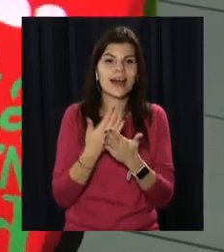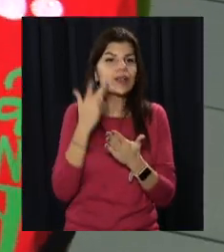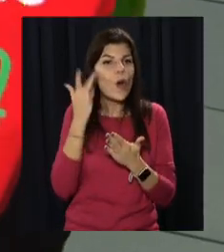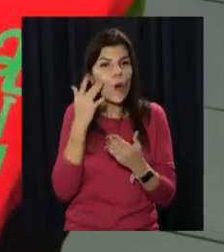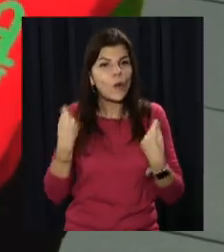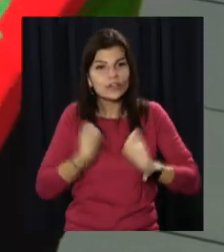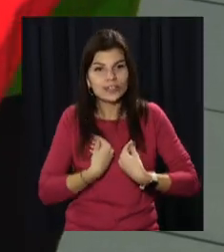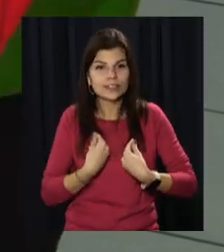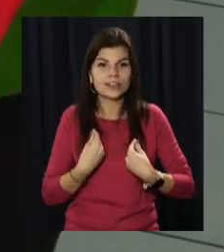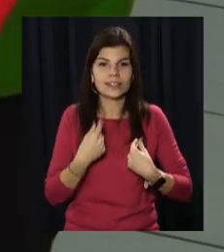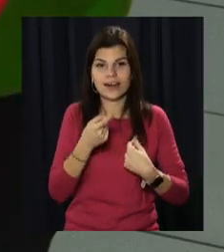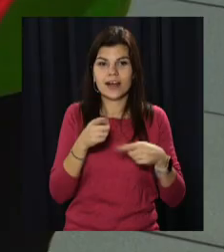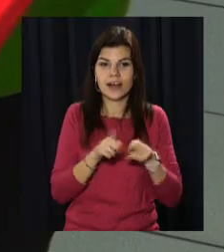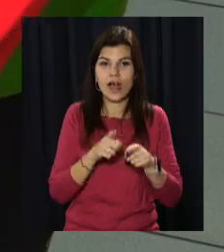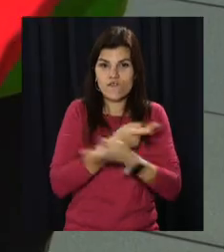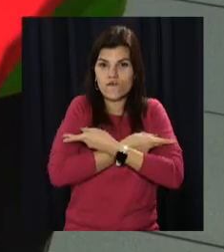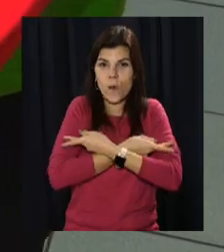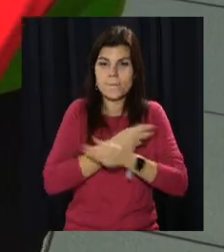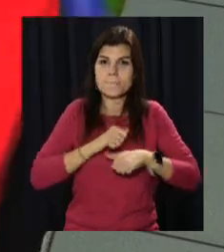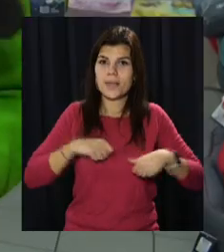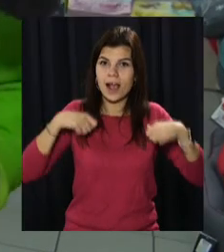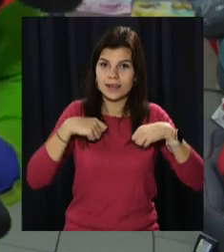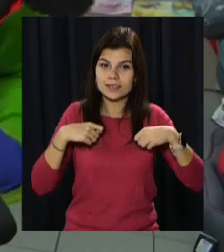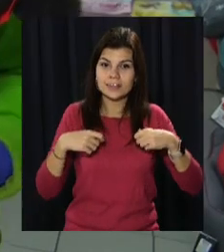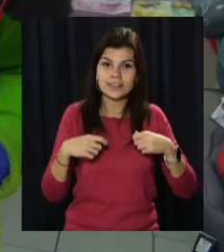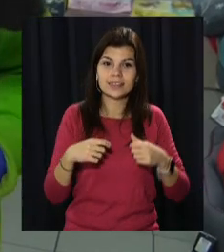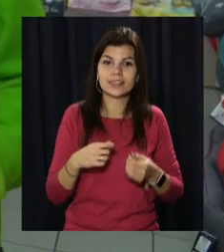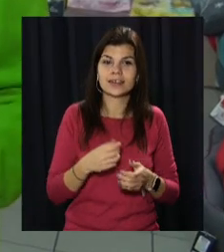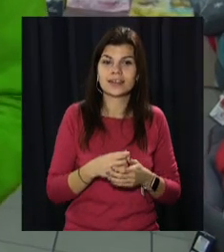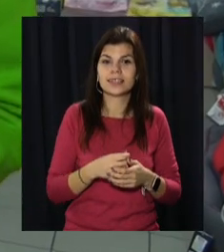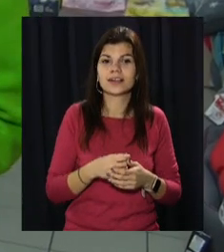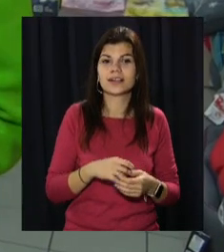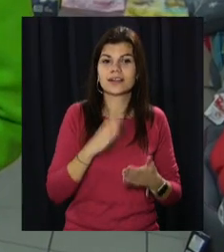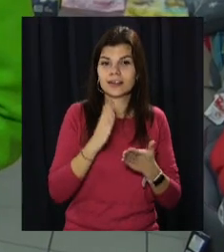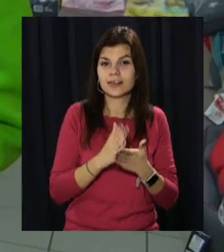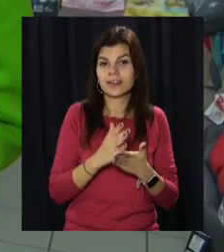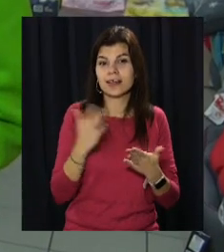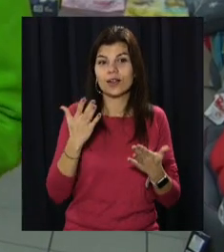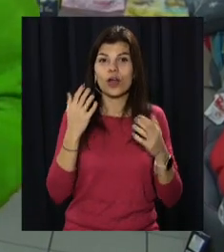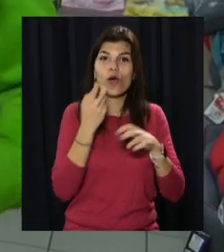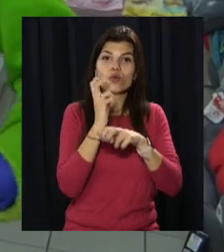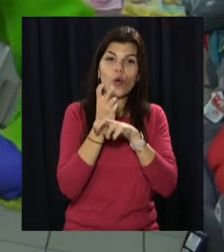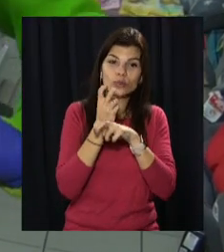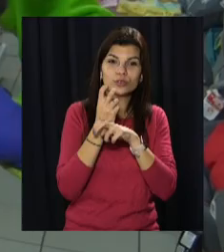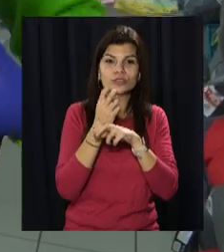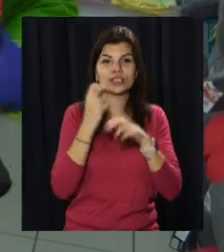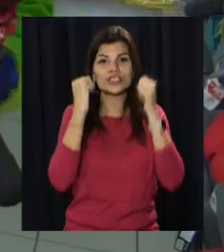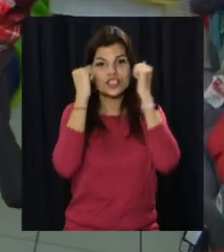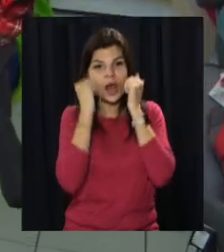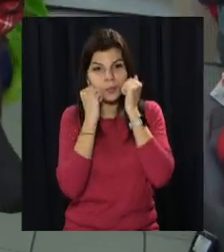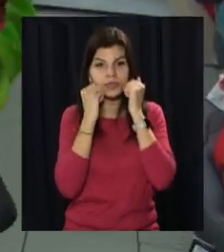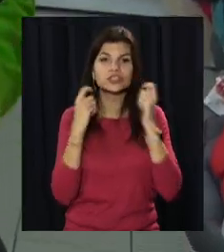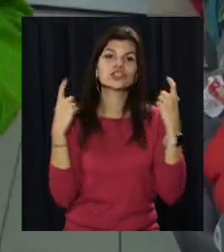легкої одежі. Це йдуть ось такі футболочки, маєчки. Також в нас йдуть декоративні елементи, такі як ковпачки,